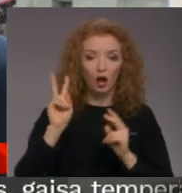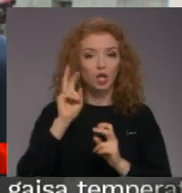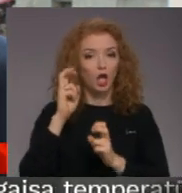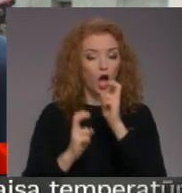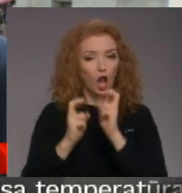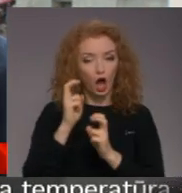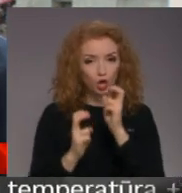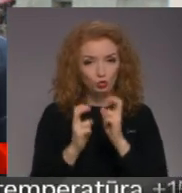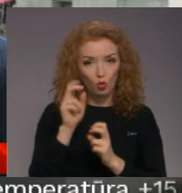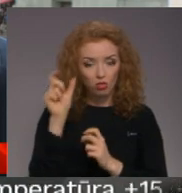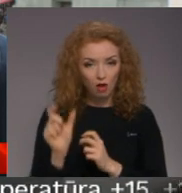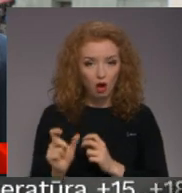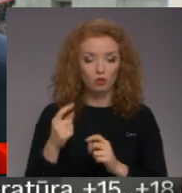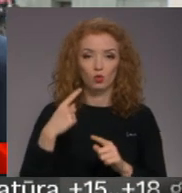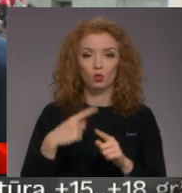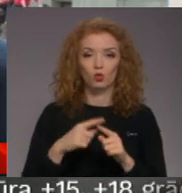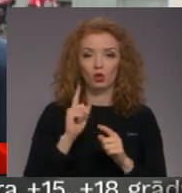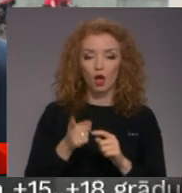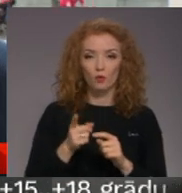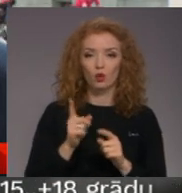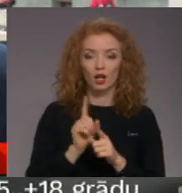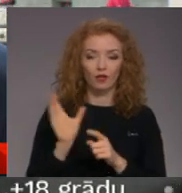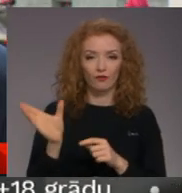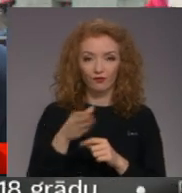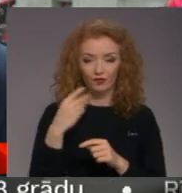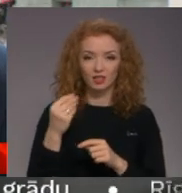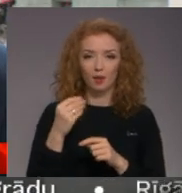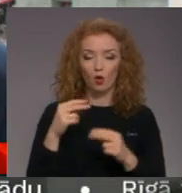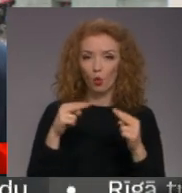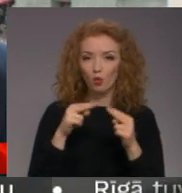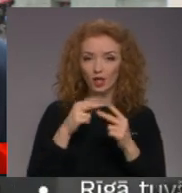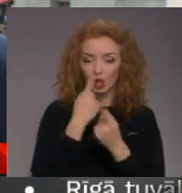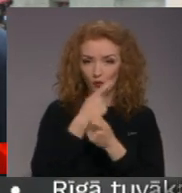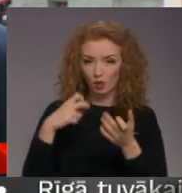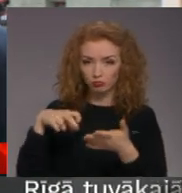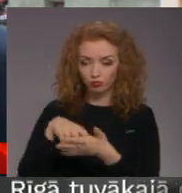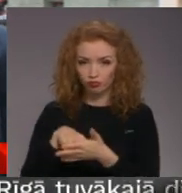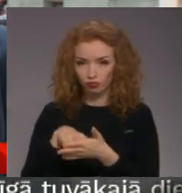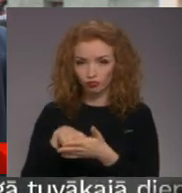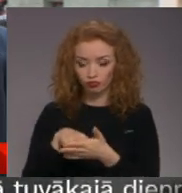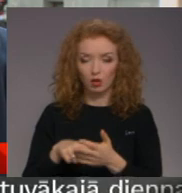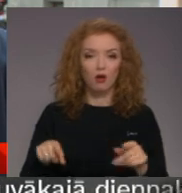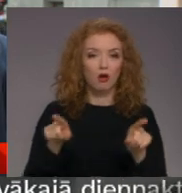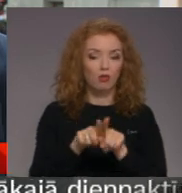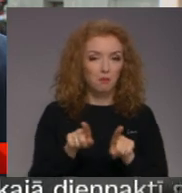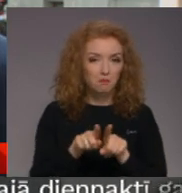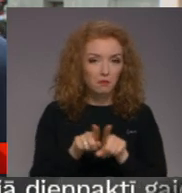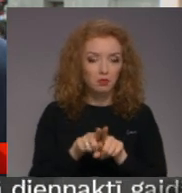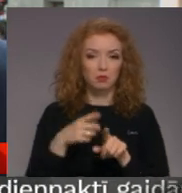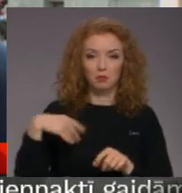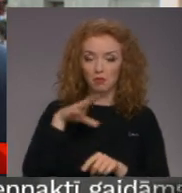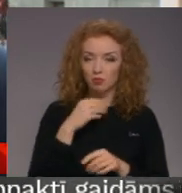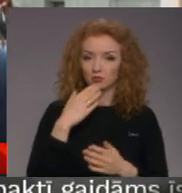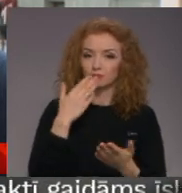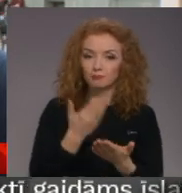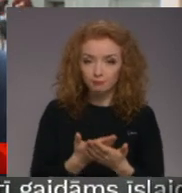ražotājs, tātad, pirmkārt, jābūt visai ražotāji kontakta informācijai. Tāpat mēs